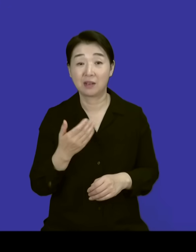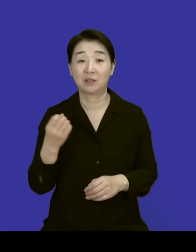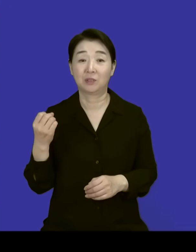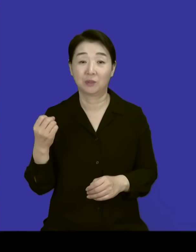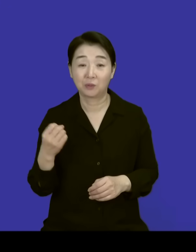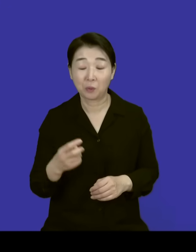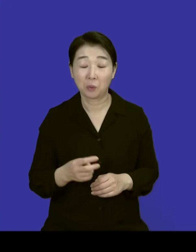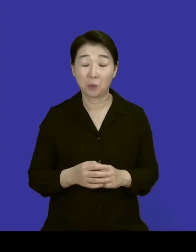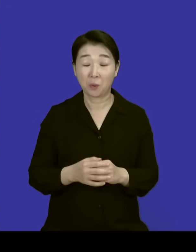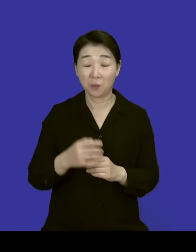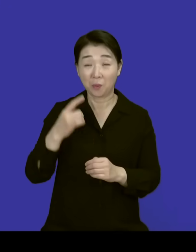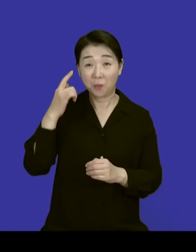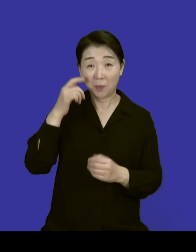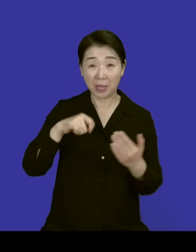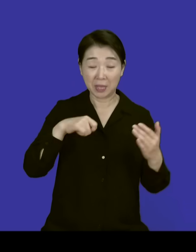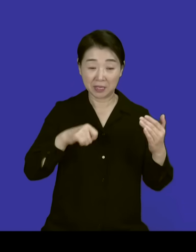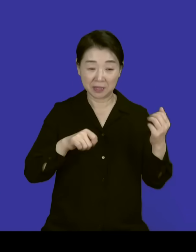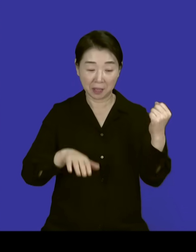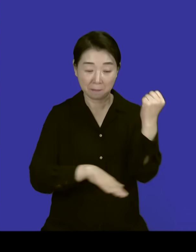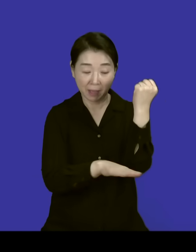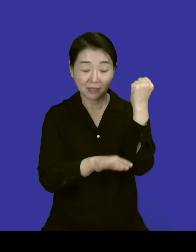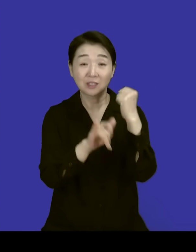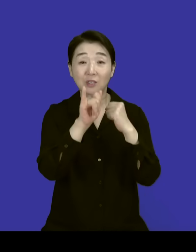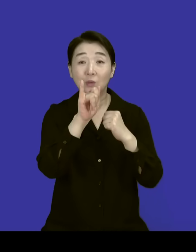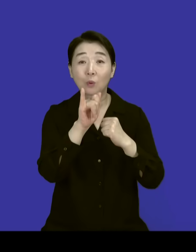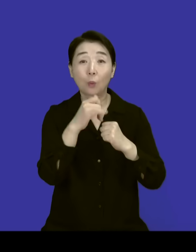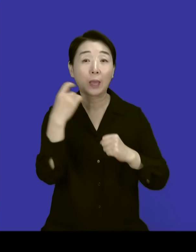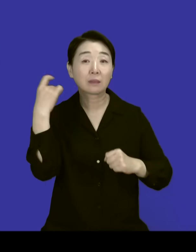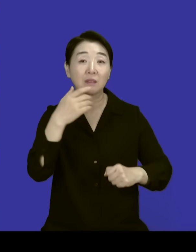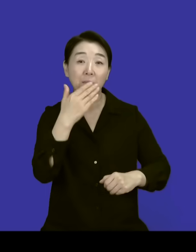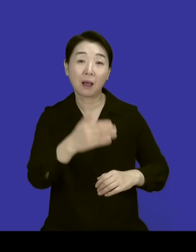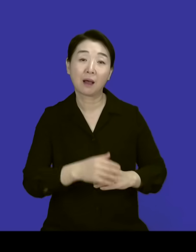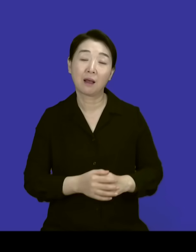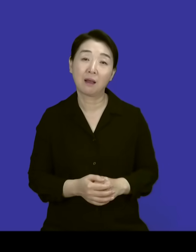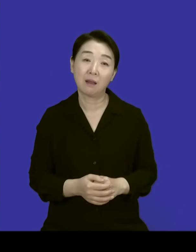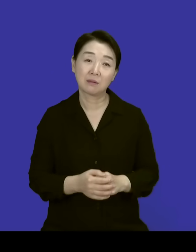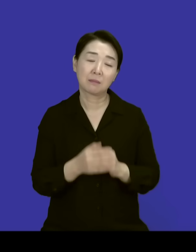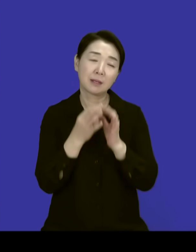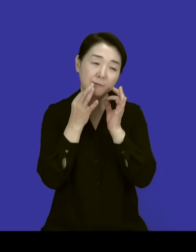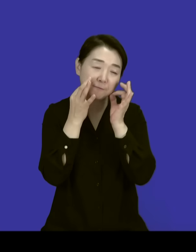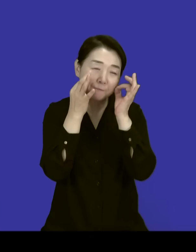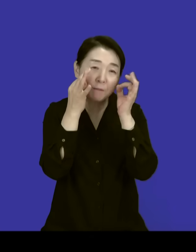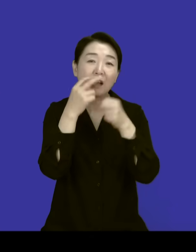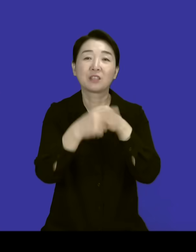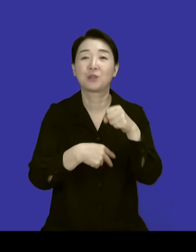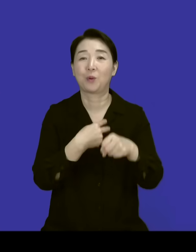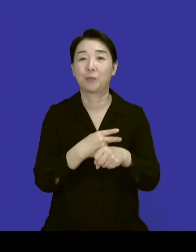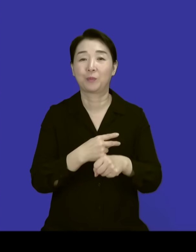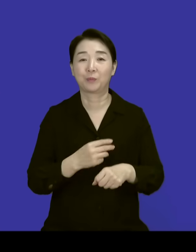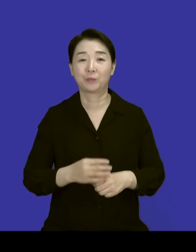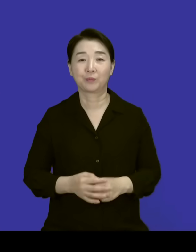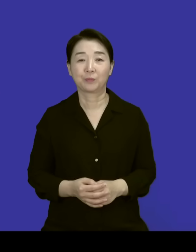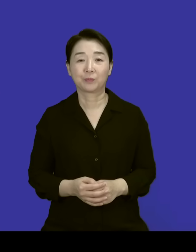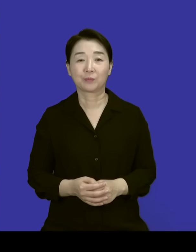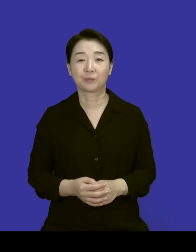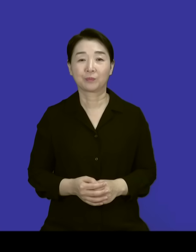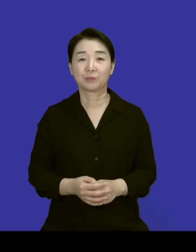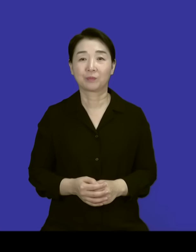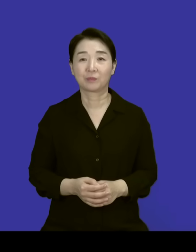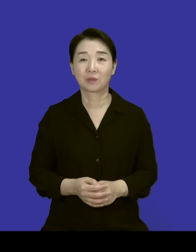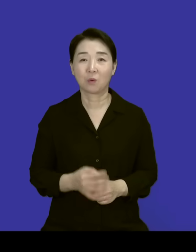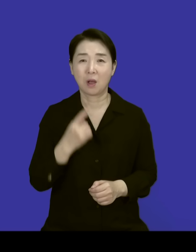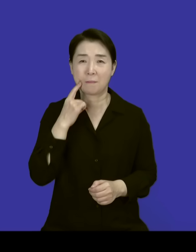막 베이스도 찍게 되고 네. 듣는 기능이 있으니까 예. 그렇게 미친 듯이 노력을 했죠. 한 2년 정도를. 예.